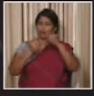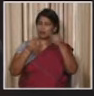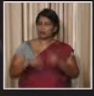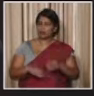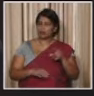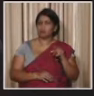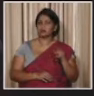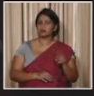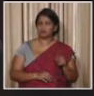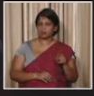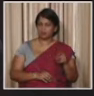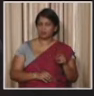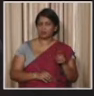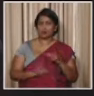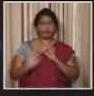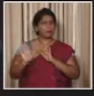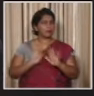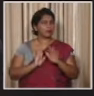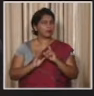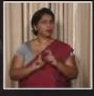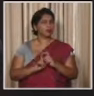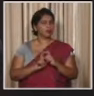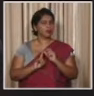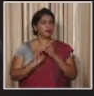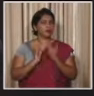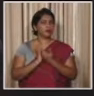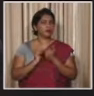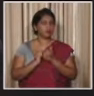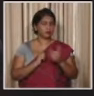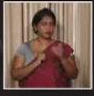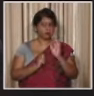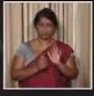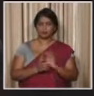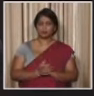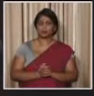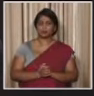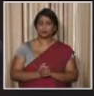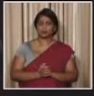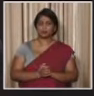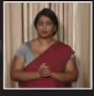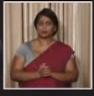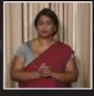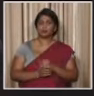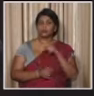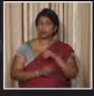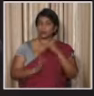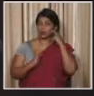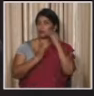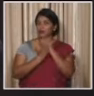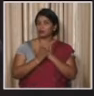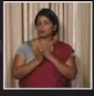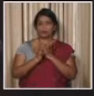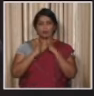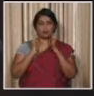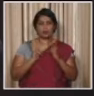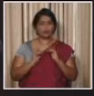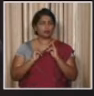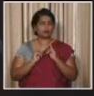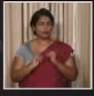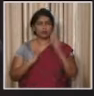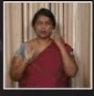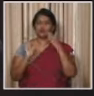දමන මර්ධනකාරී ප්‍රතිපත්තියක් අනුගමනය කරමින් සිටී. මෙම කරුණු බරපතල ලෙස